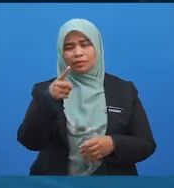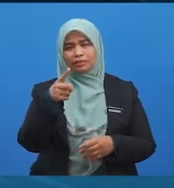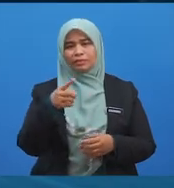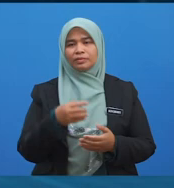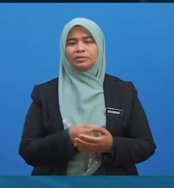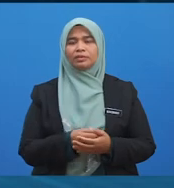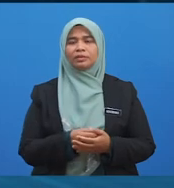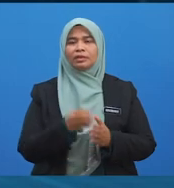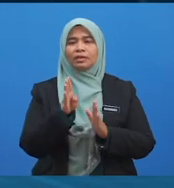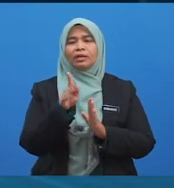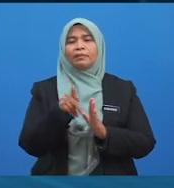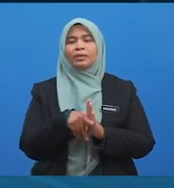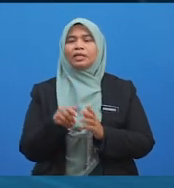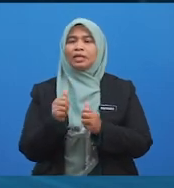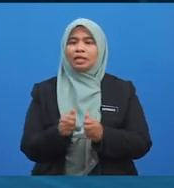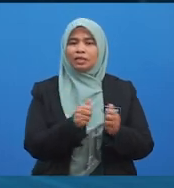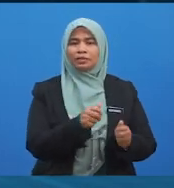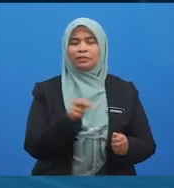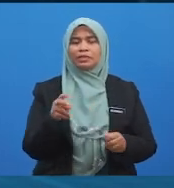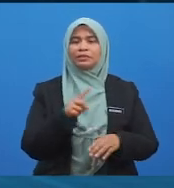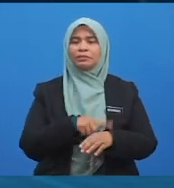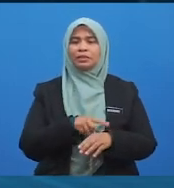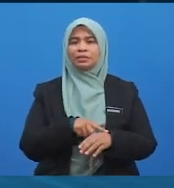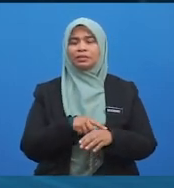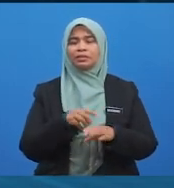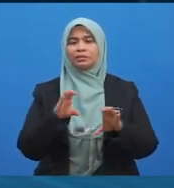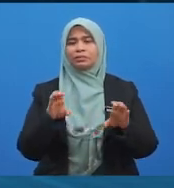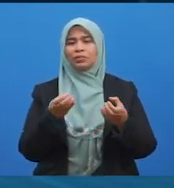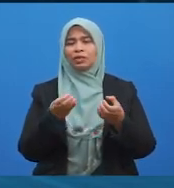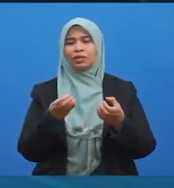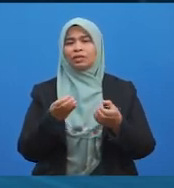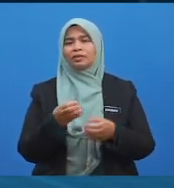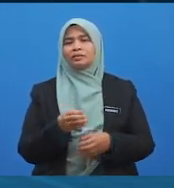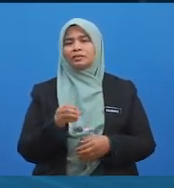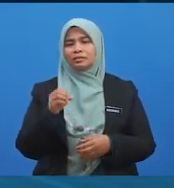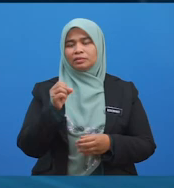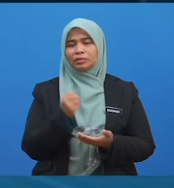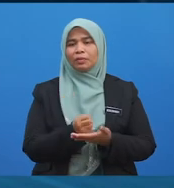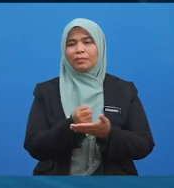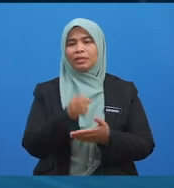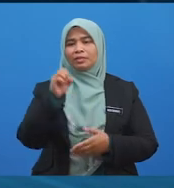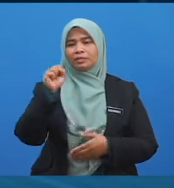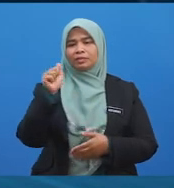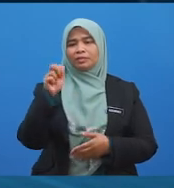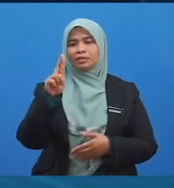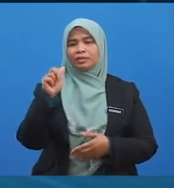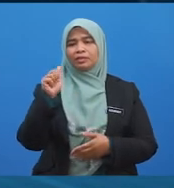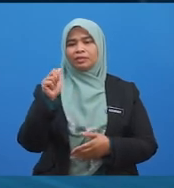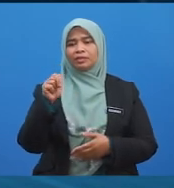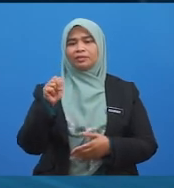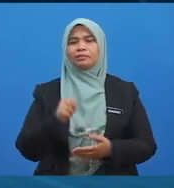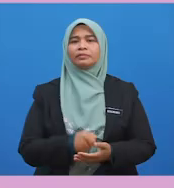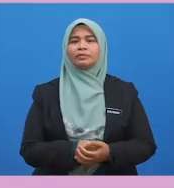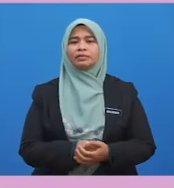Berikut merupakan peraturan semasa mengadakan sesi sumbang saran.